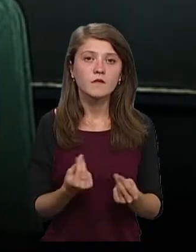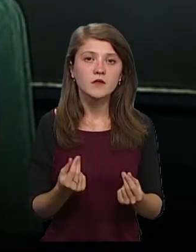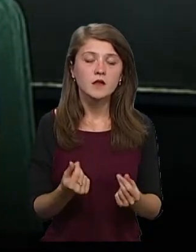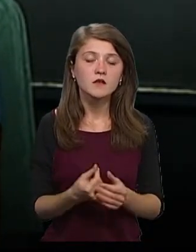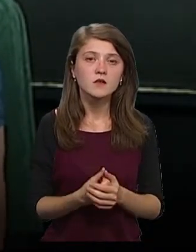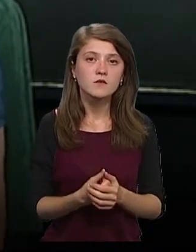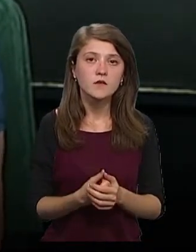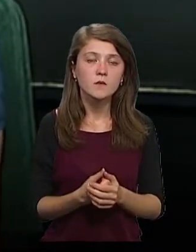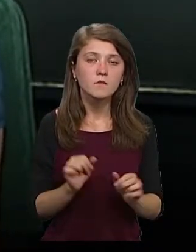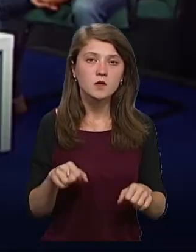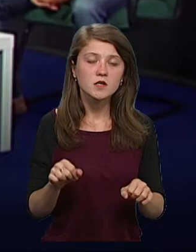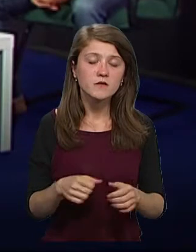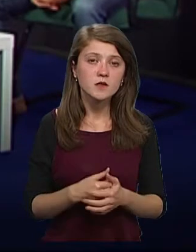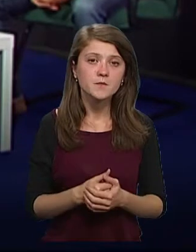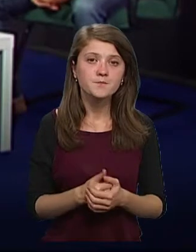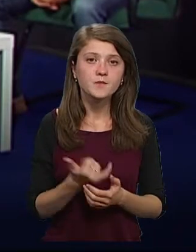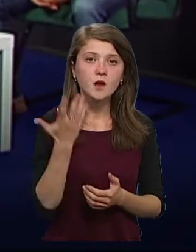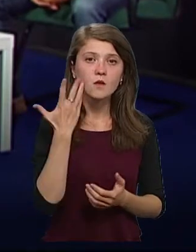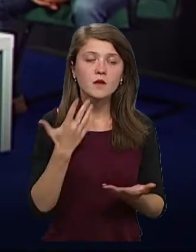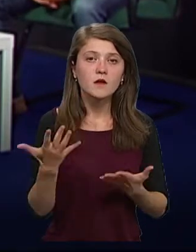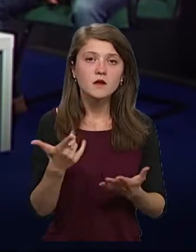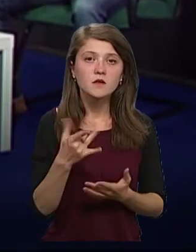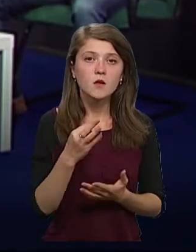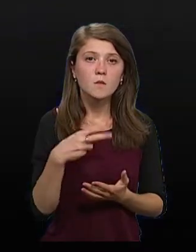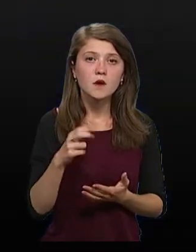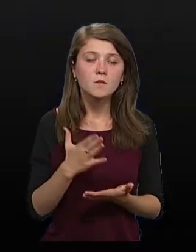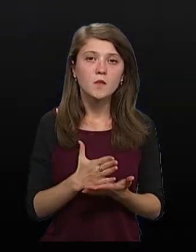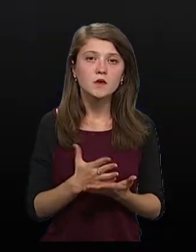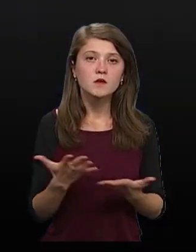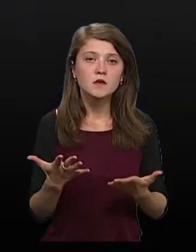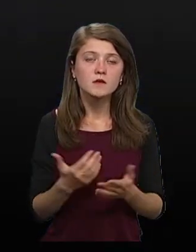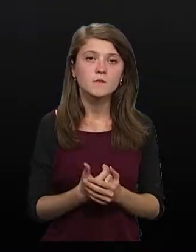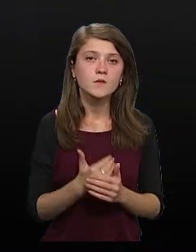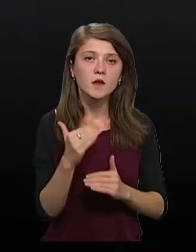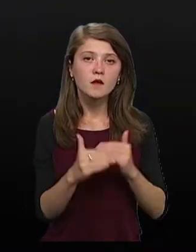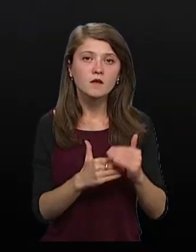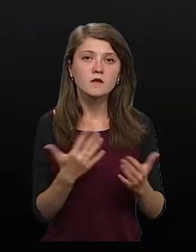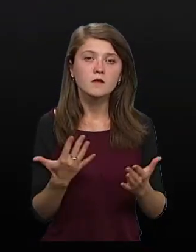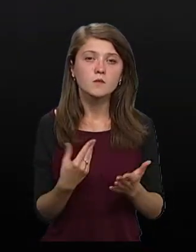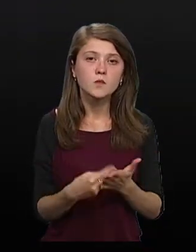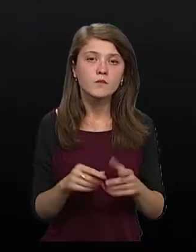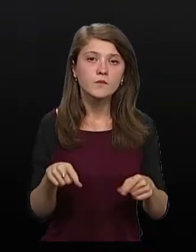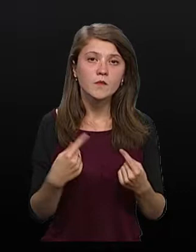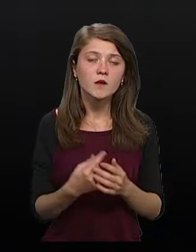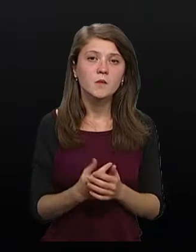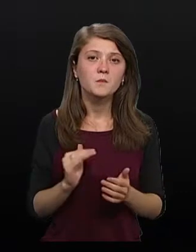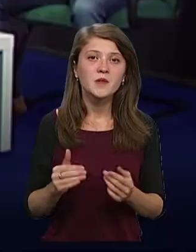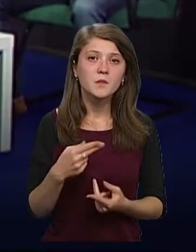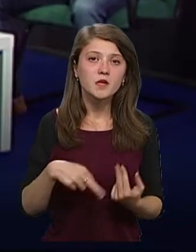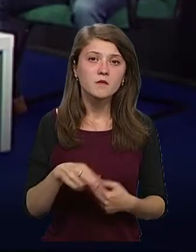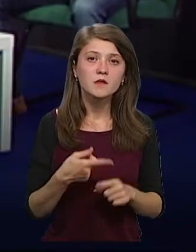фінансові можливості. І коли якась громада, маючи певні кар'єри, певні бюджетоутворюючі підприємства, це не тільки в